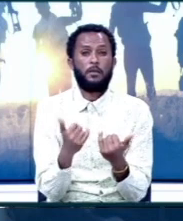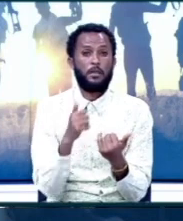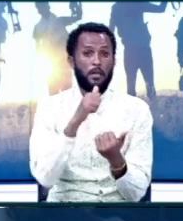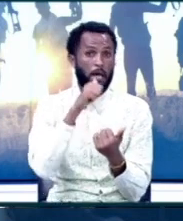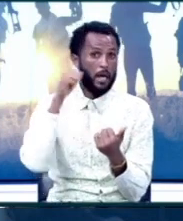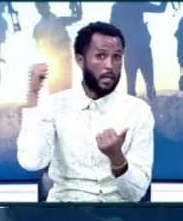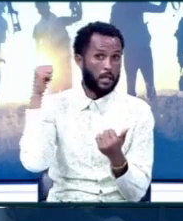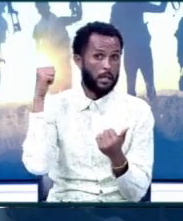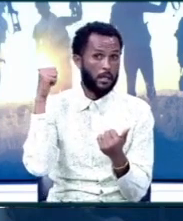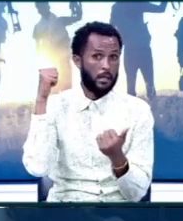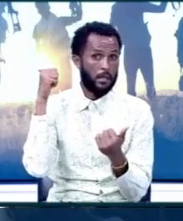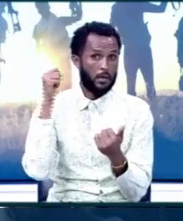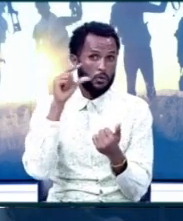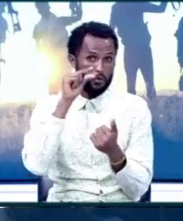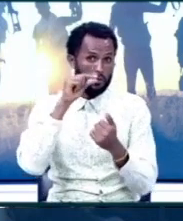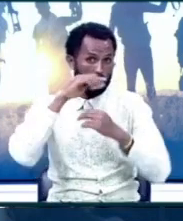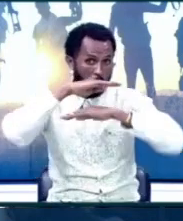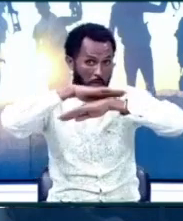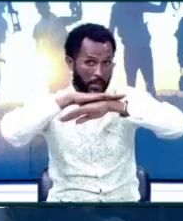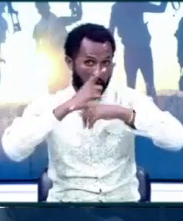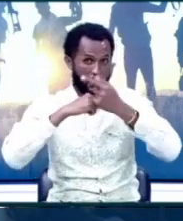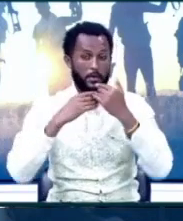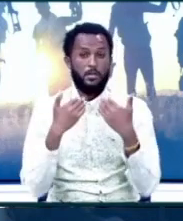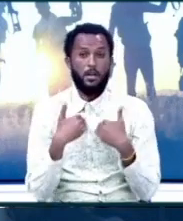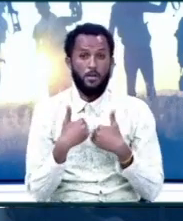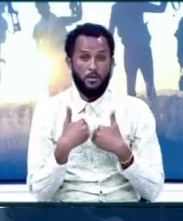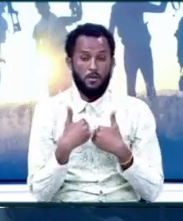ካልእ ንኡስ ምዕራፍ ካ ይመፅ ኣሎ።